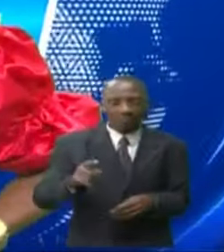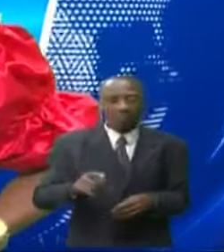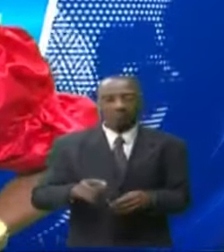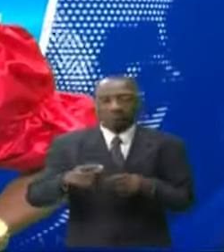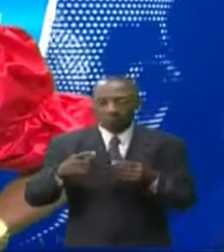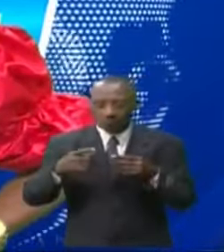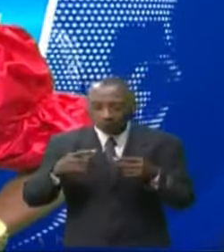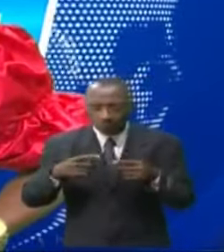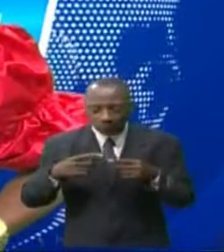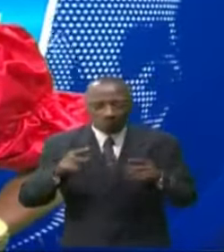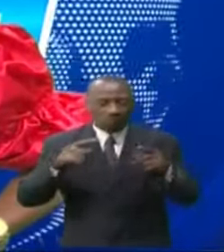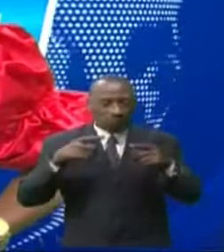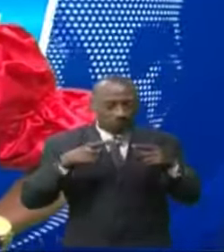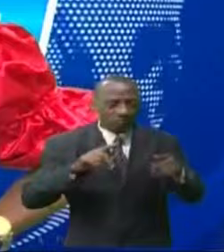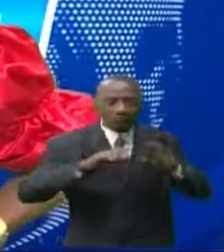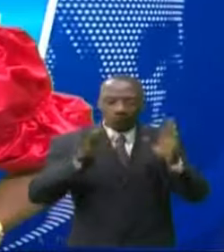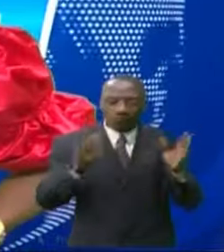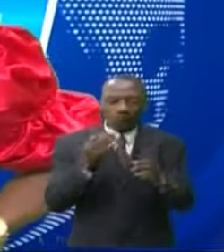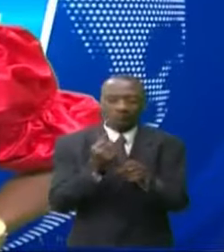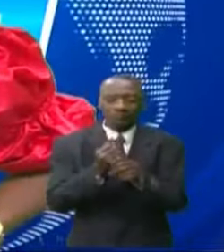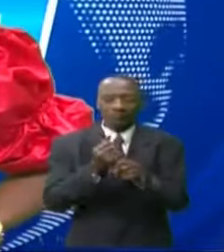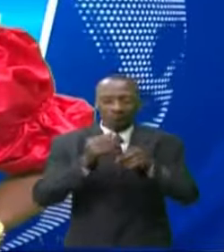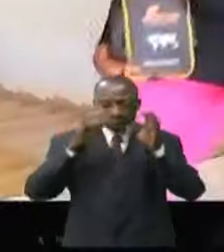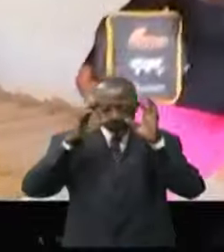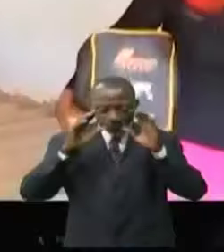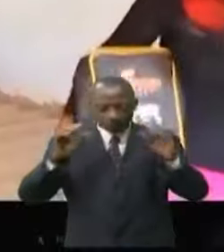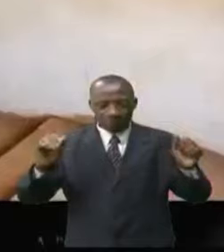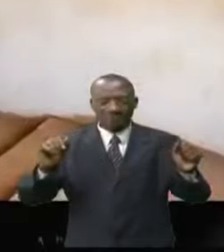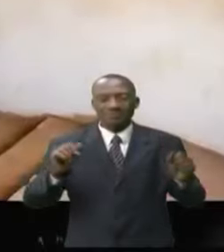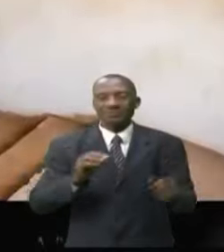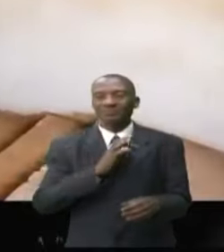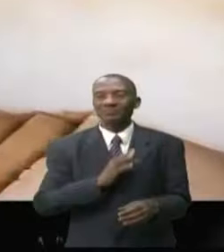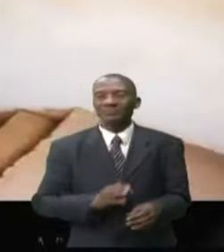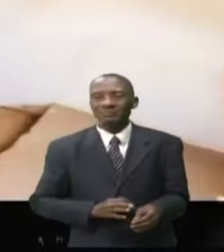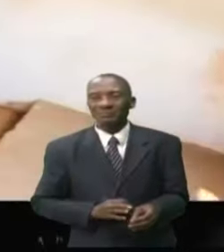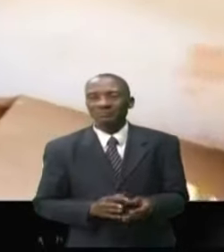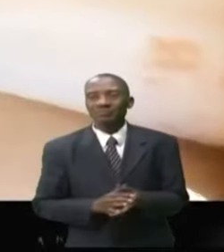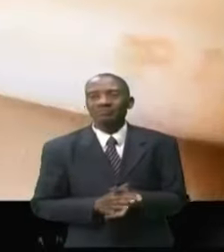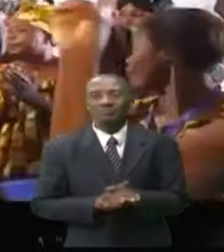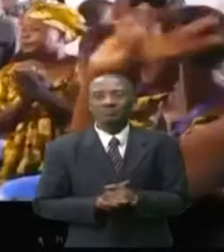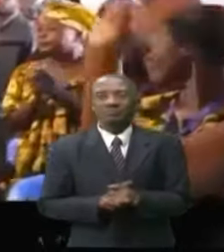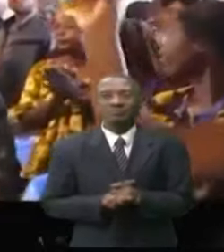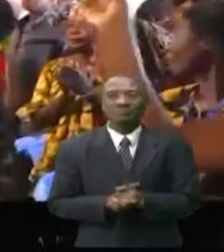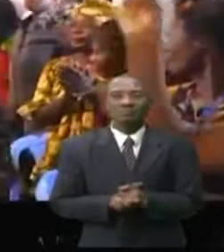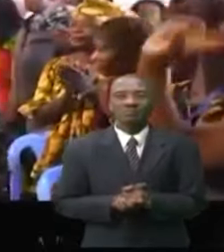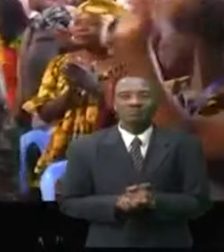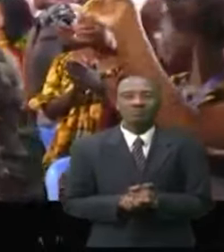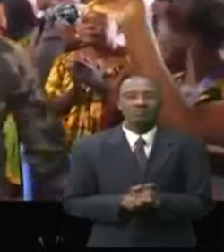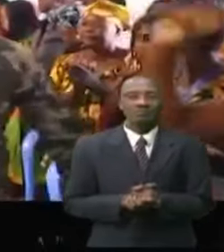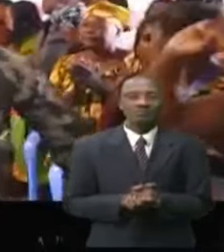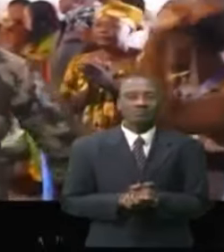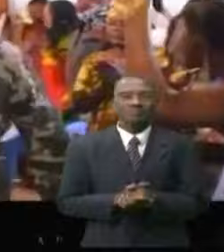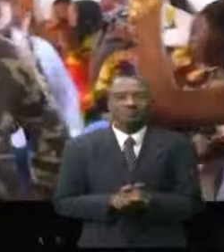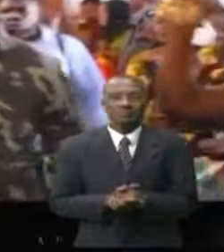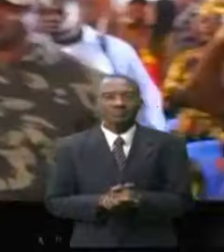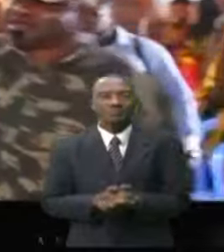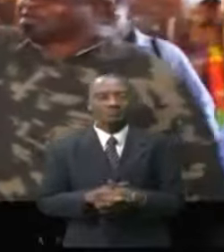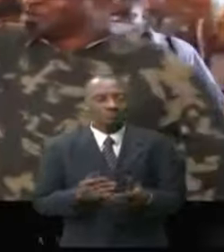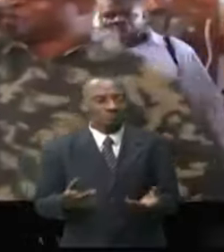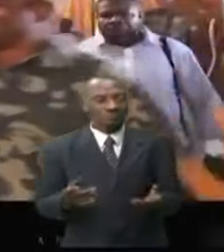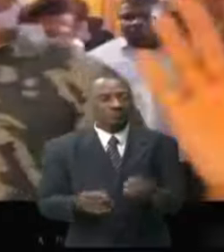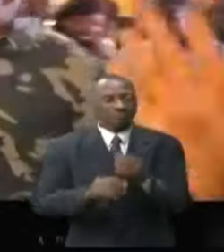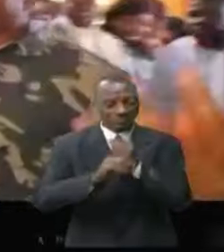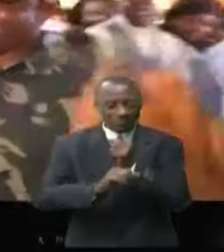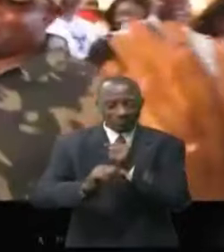réalisations du chef de l'État reportage résolument déterminé à battre campagne pour Félix Antoin